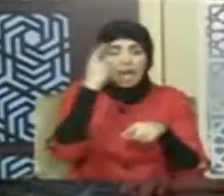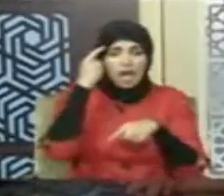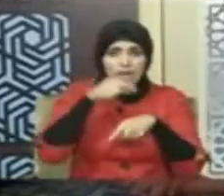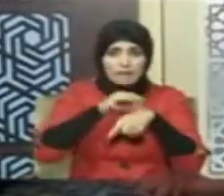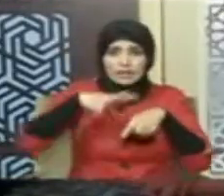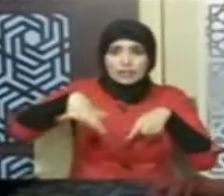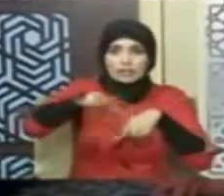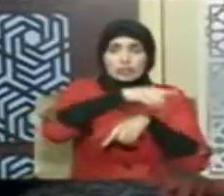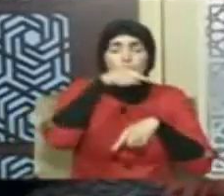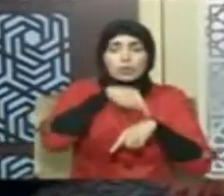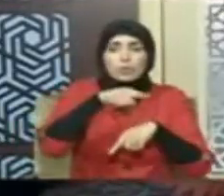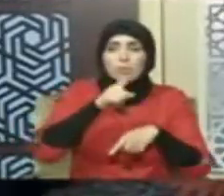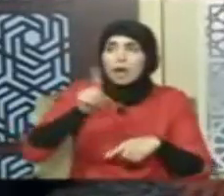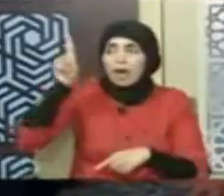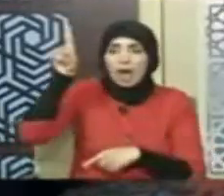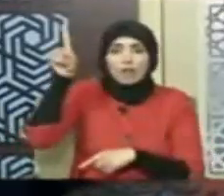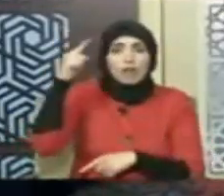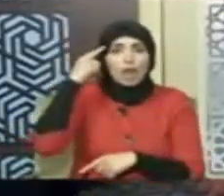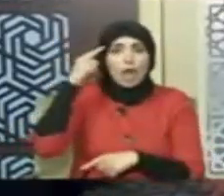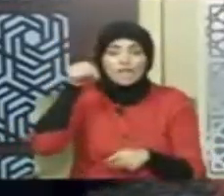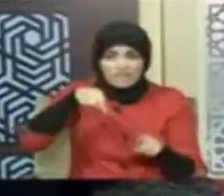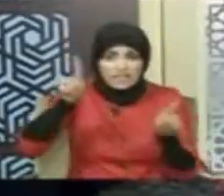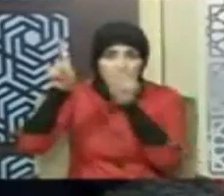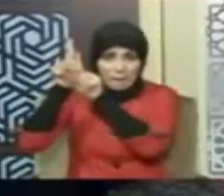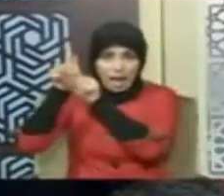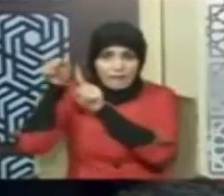الأرض؟ أإله مع الله؟